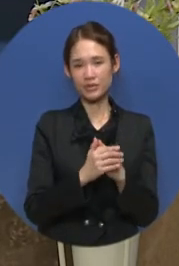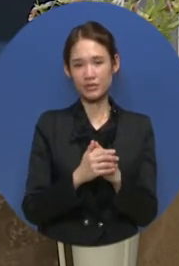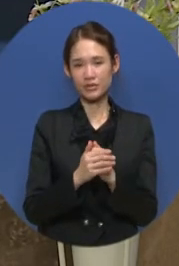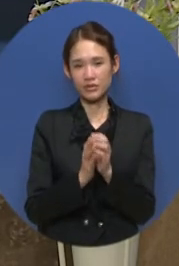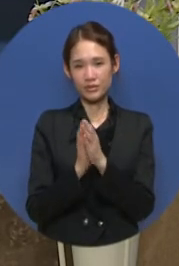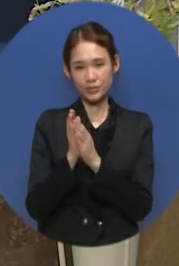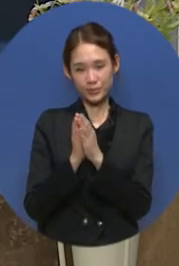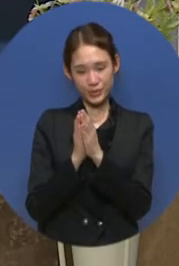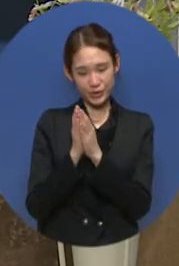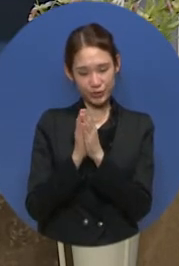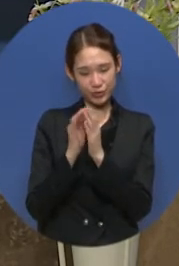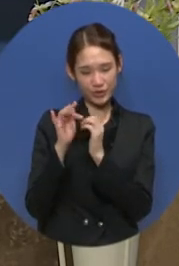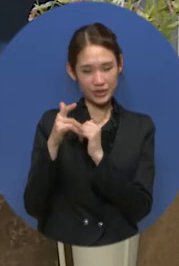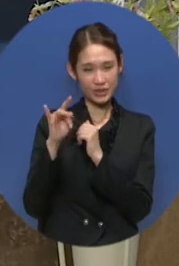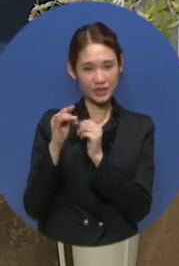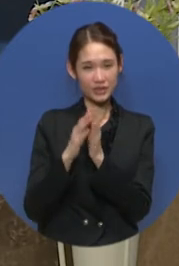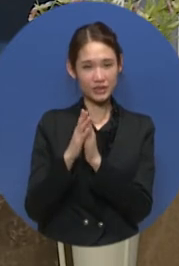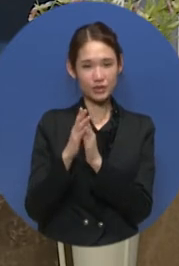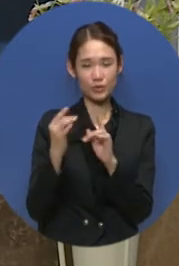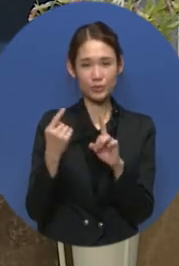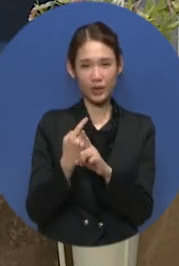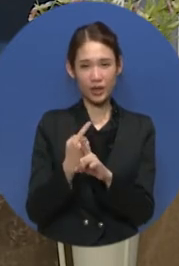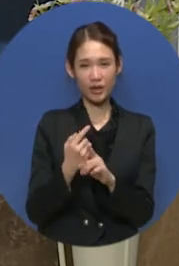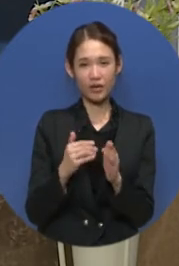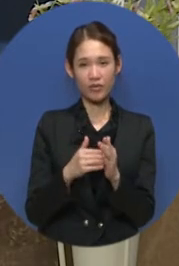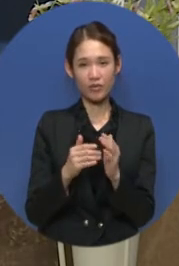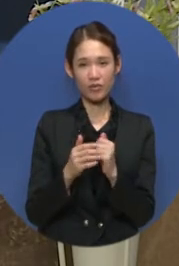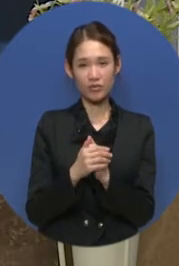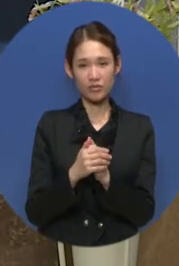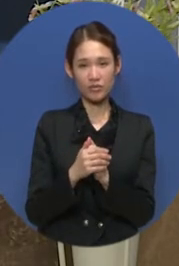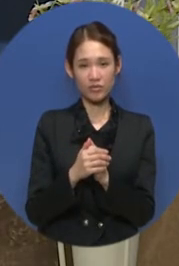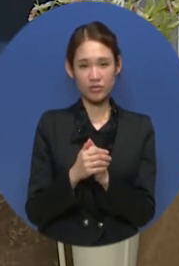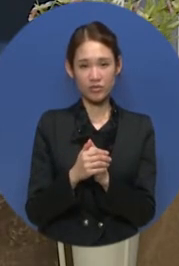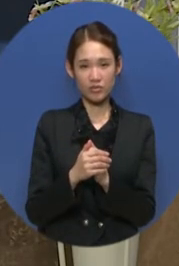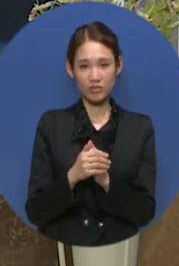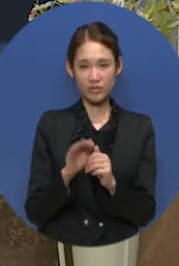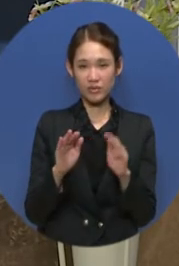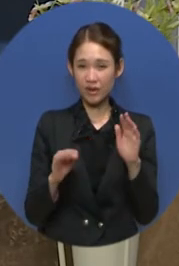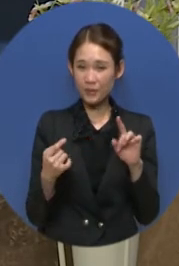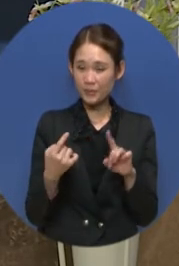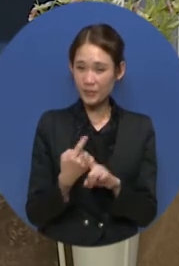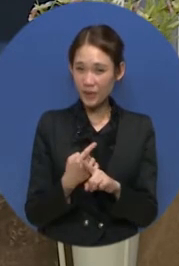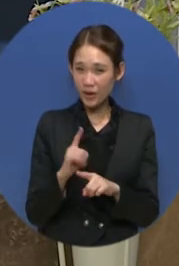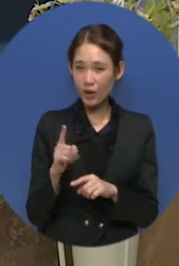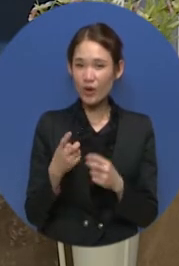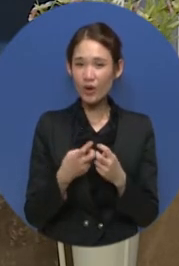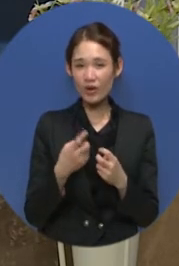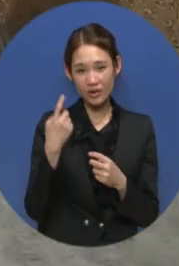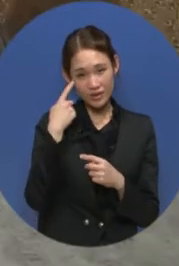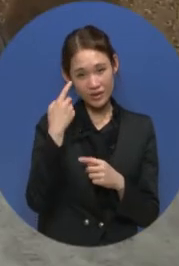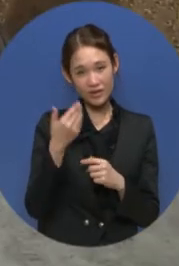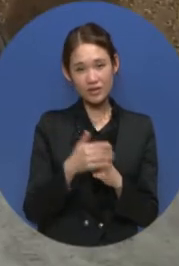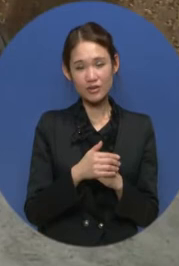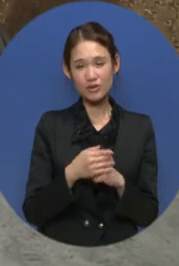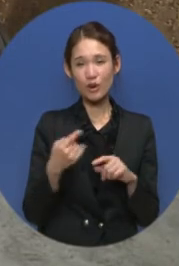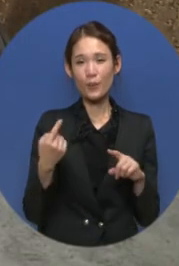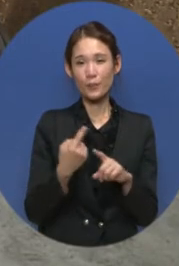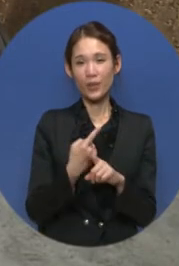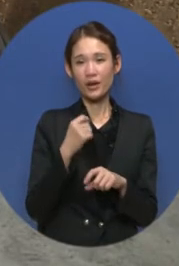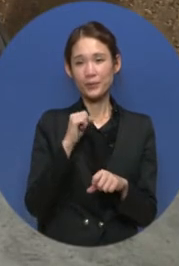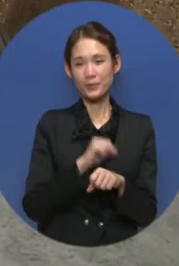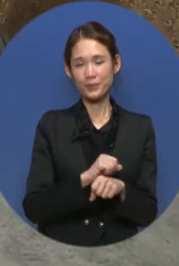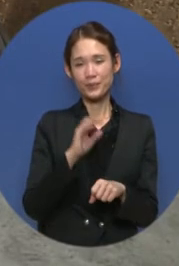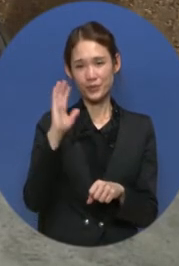예. 이제 바꾸셨잖아요. 비누나 이제 세제 쪽으로 예. 그러면은 잘 바꾼 것 같으신가요? 예, 바꾼 게 네.